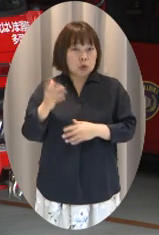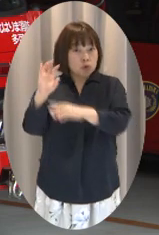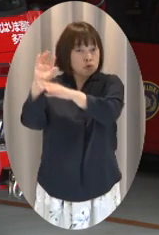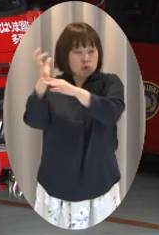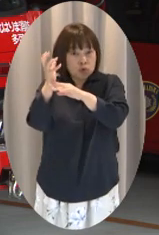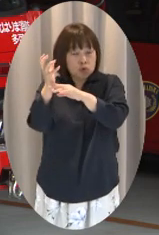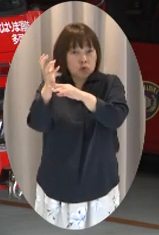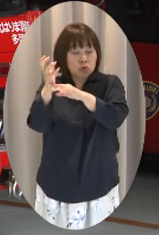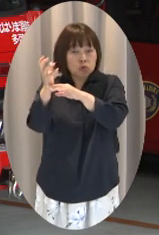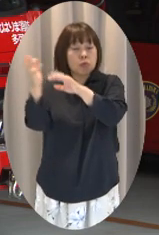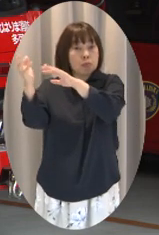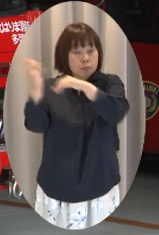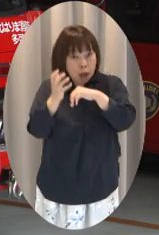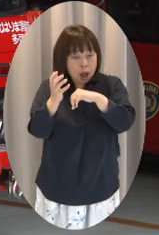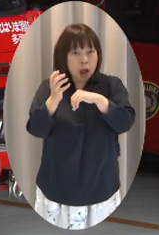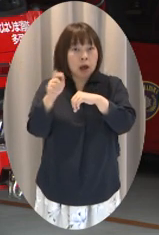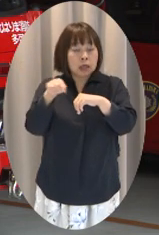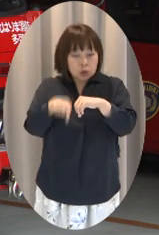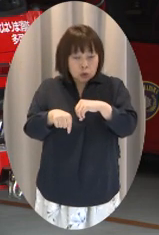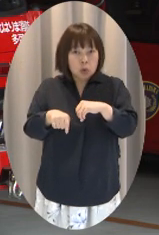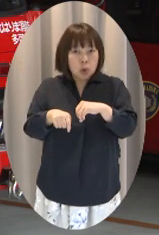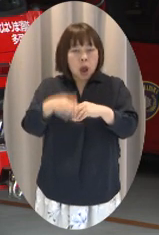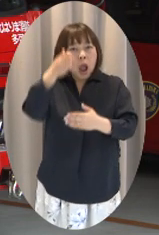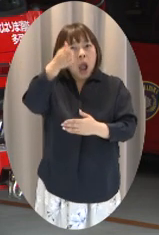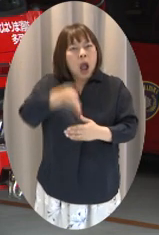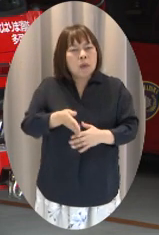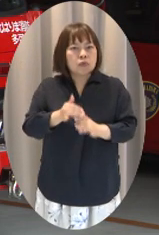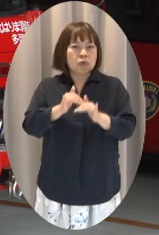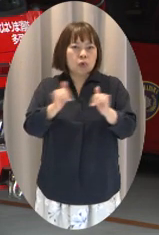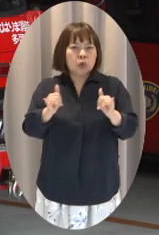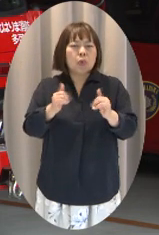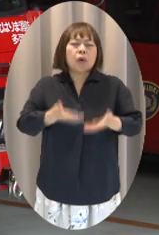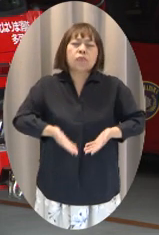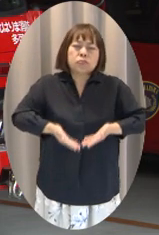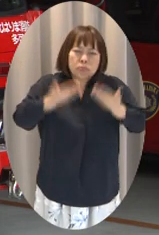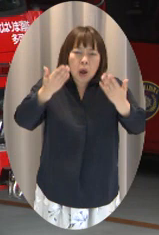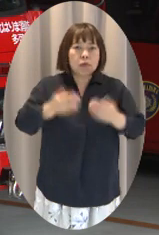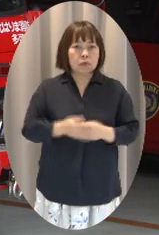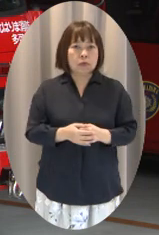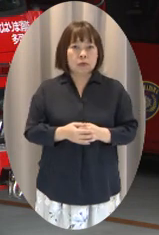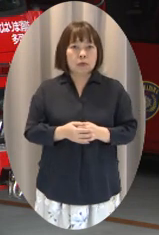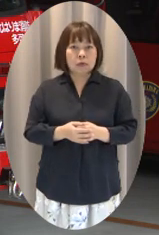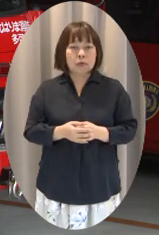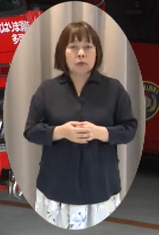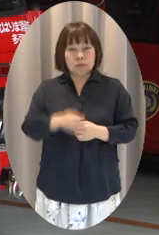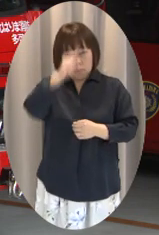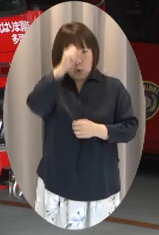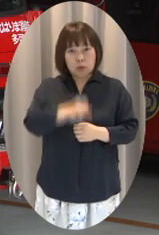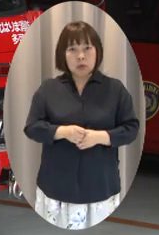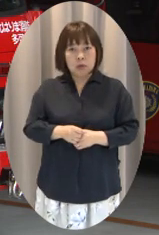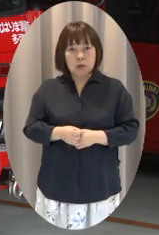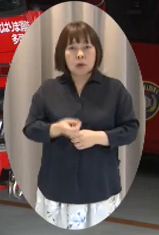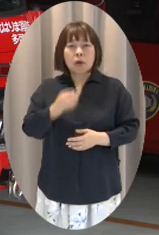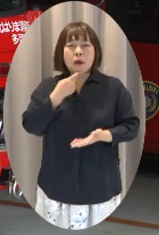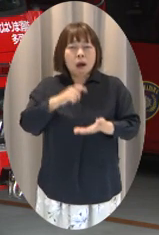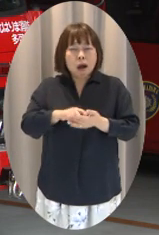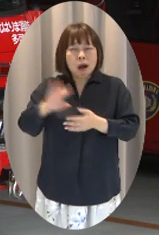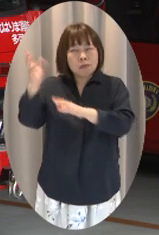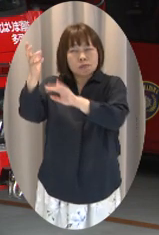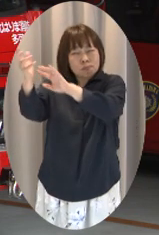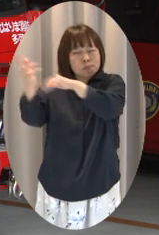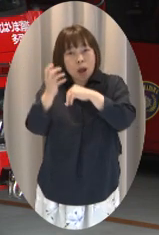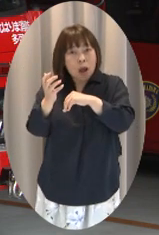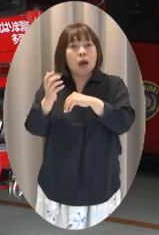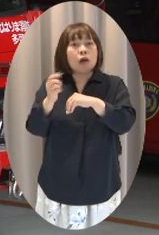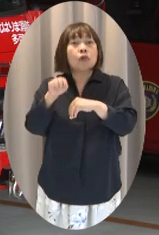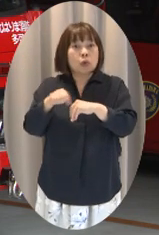急搬送された人の約半数は軽症となっていることから、安易な救急車の利用によって緊急性の高